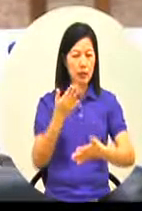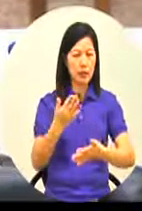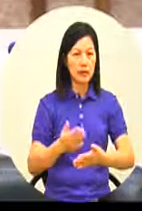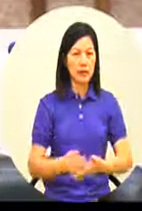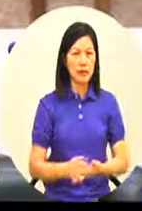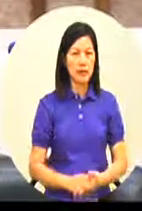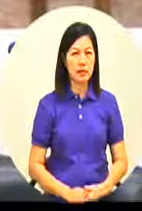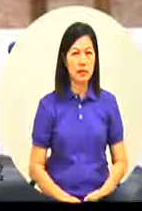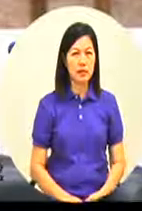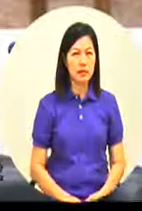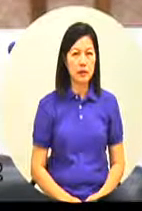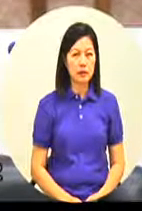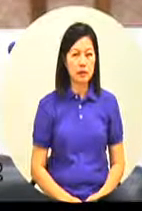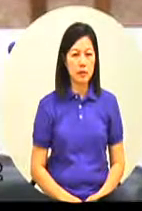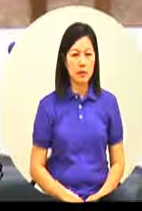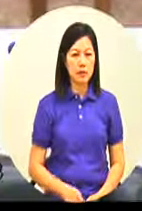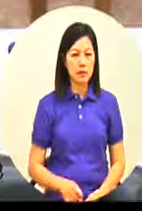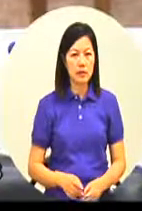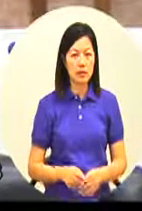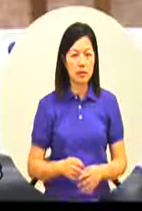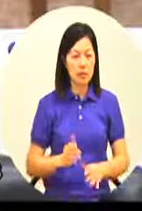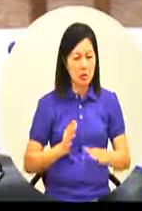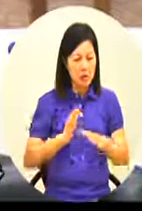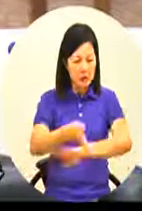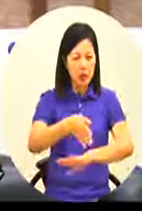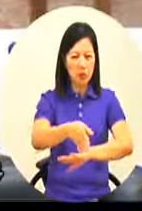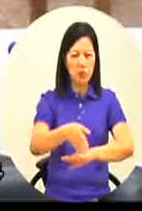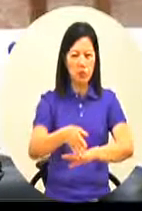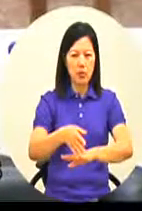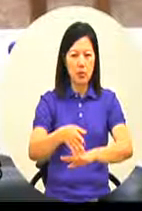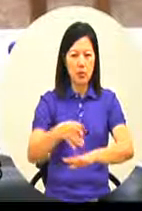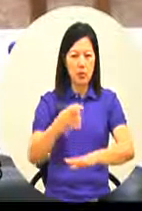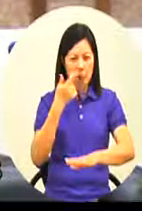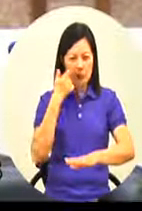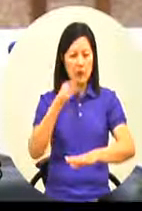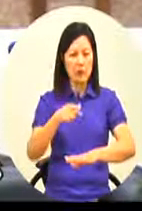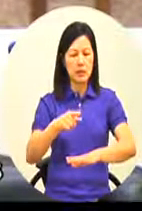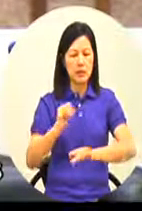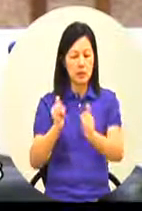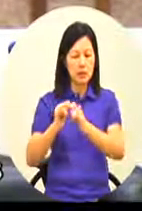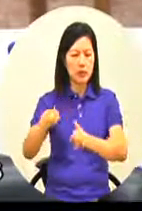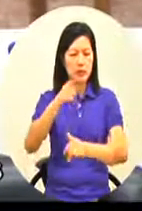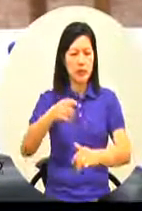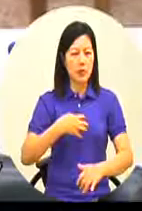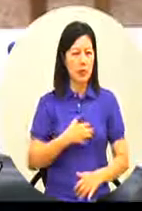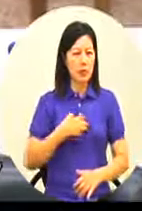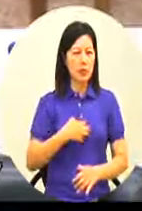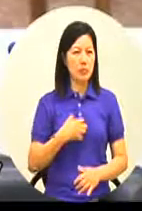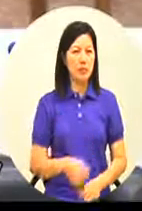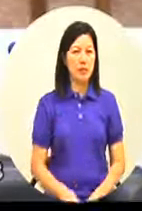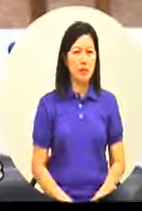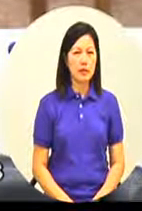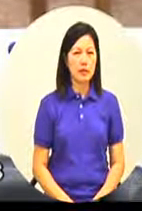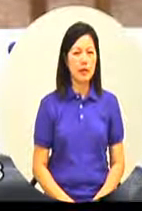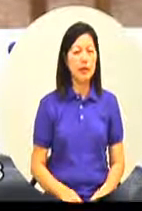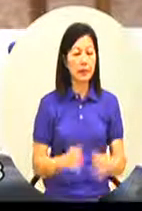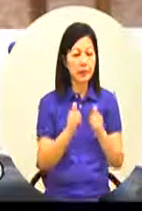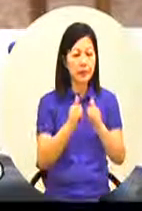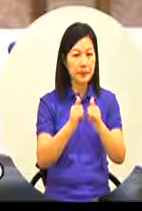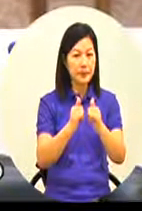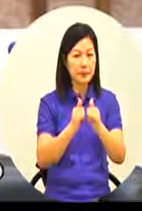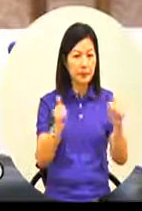就会惹民怨，过当就会让民意代表 面对自己民意陈情的时候，会有